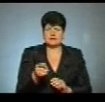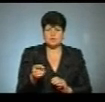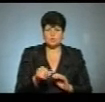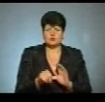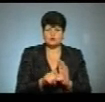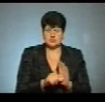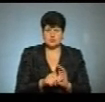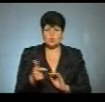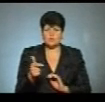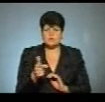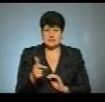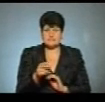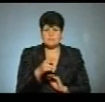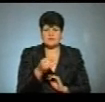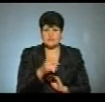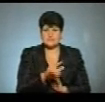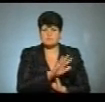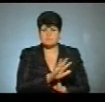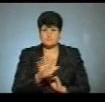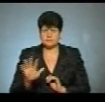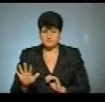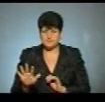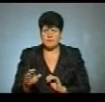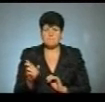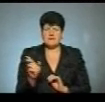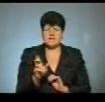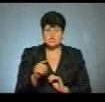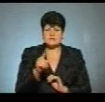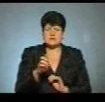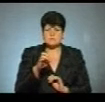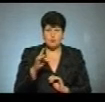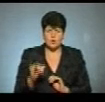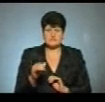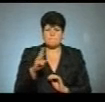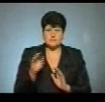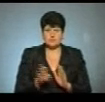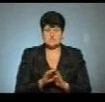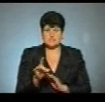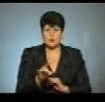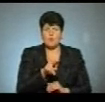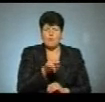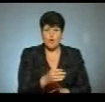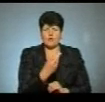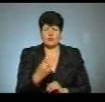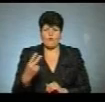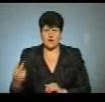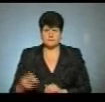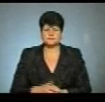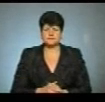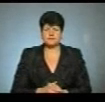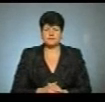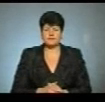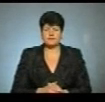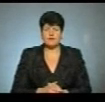Тернопільському – 6, Гусятинському та Підгаєцькому – по 5 і в Бережанському, Зборівському та Підволочиському районах – по 2 хворих.